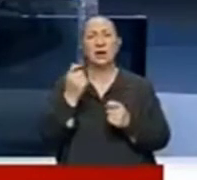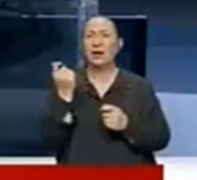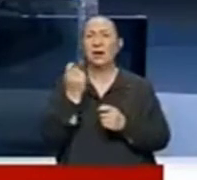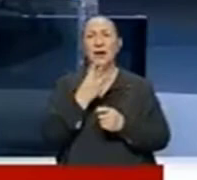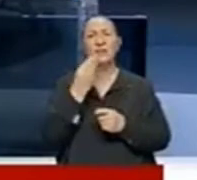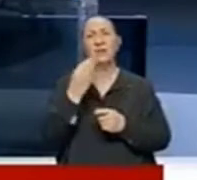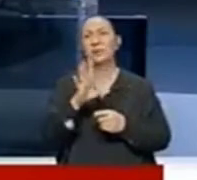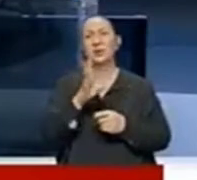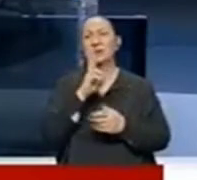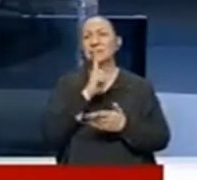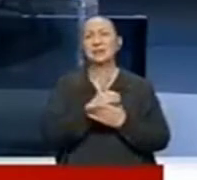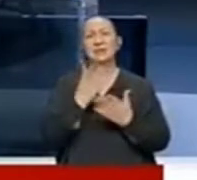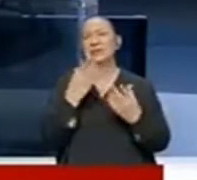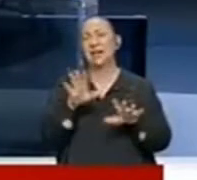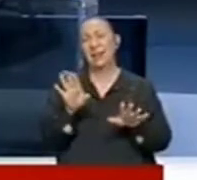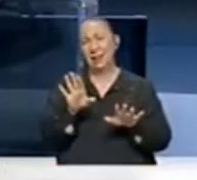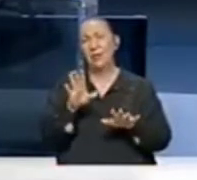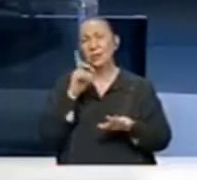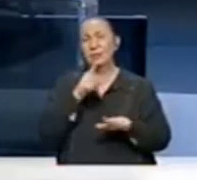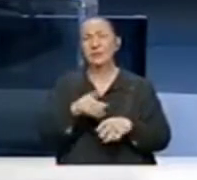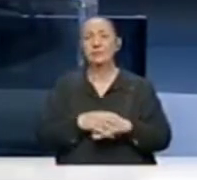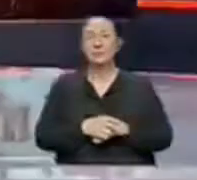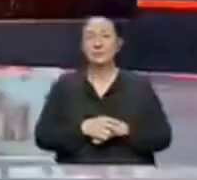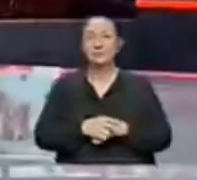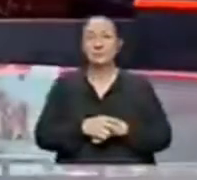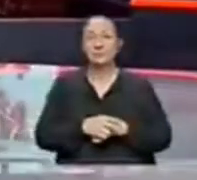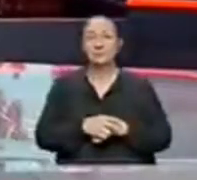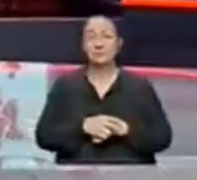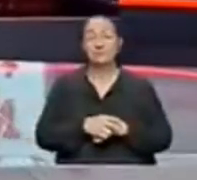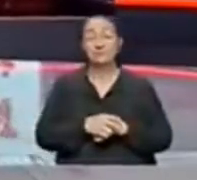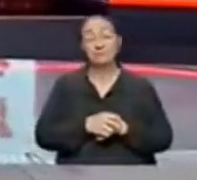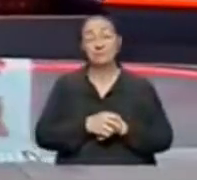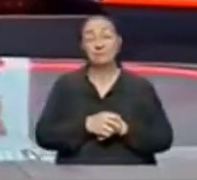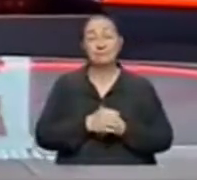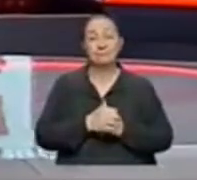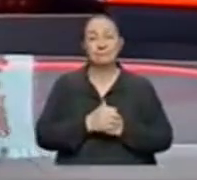Rakamlar vermeyeyim çünkü kesinleşmedi. Evet.